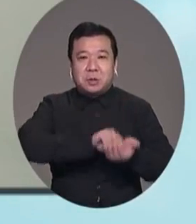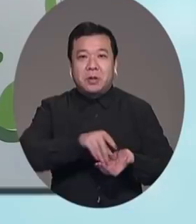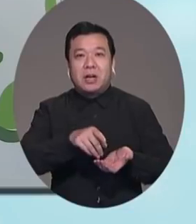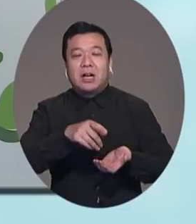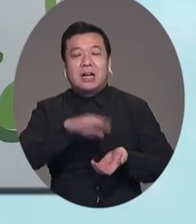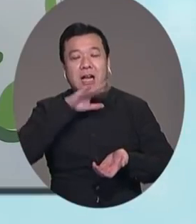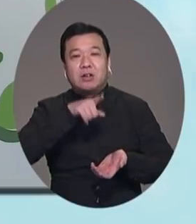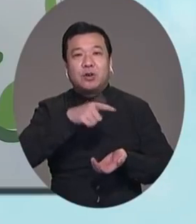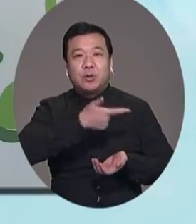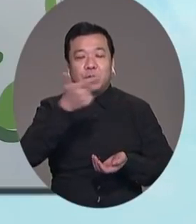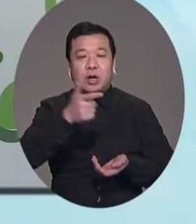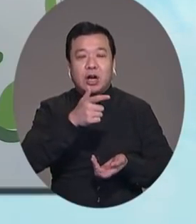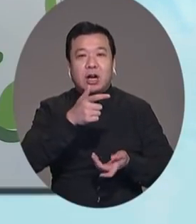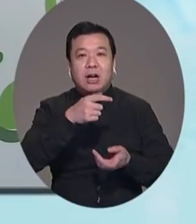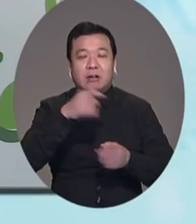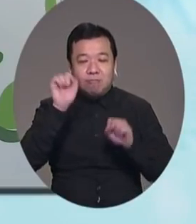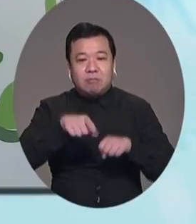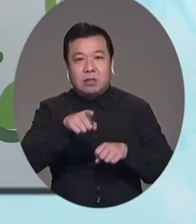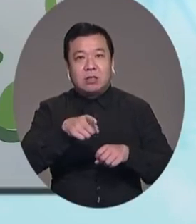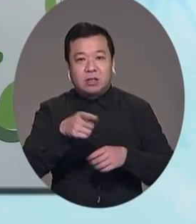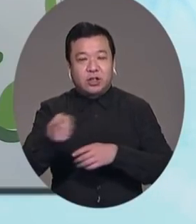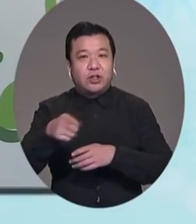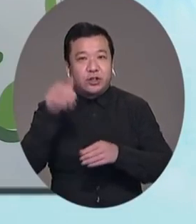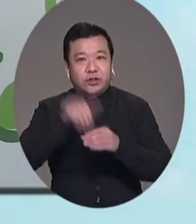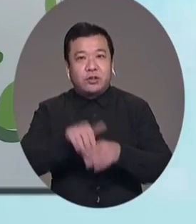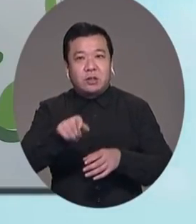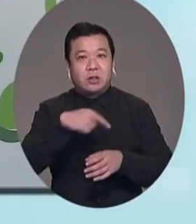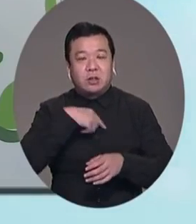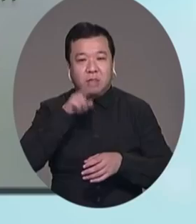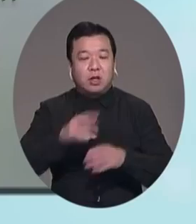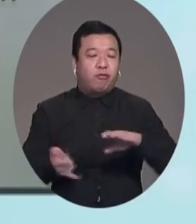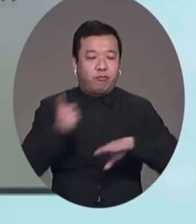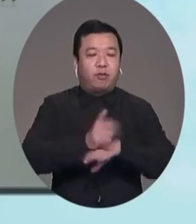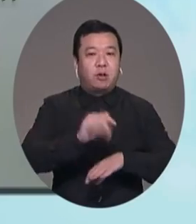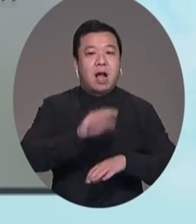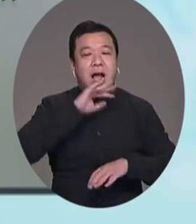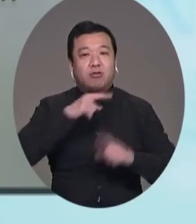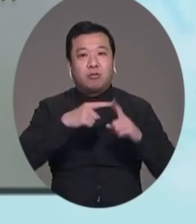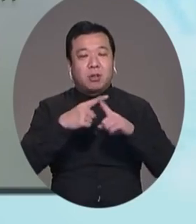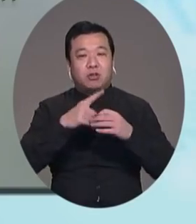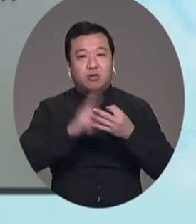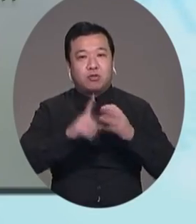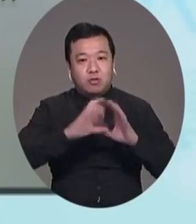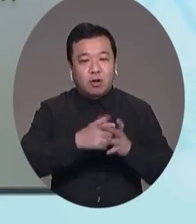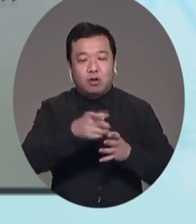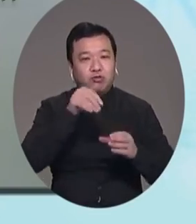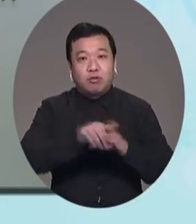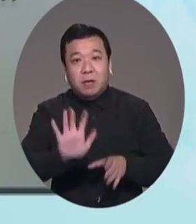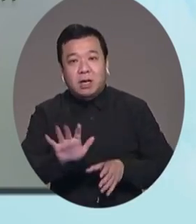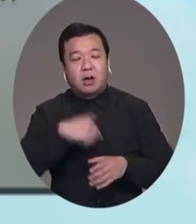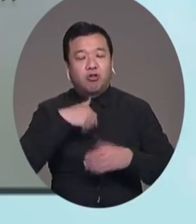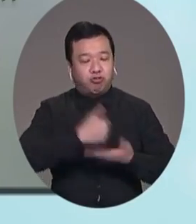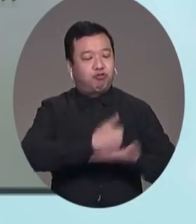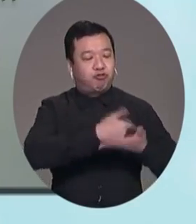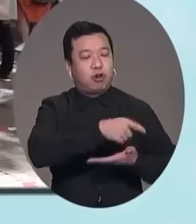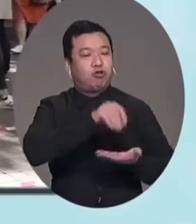果到時大部分成員同意由他出選，他會披甲上陣，如果民主黨決定不參選，他亦都會尊重黨的